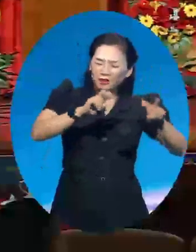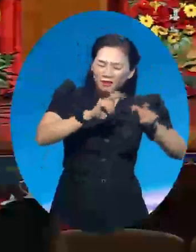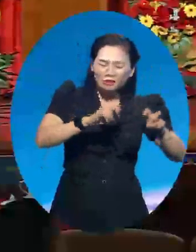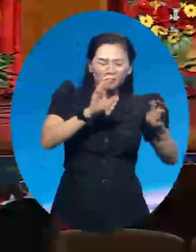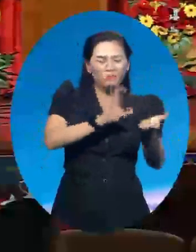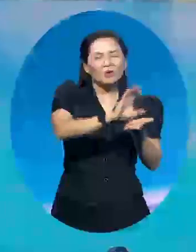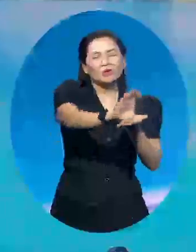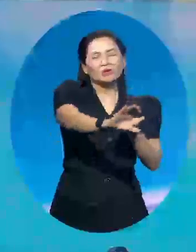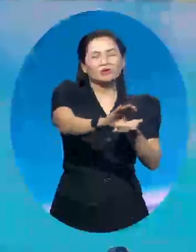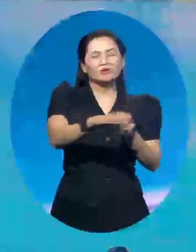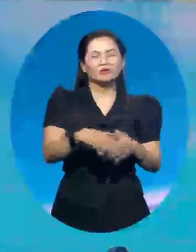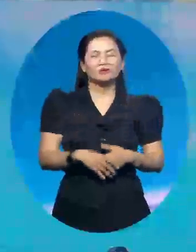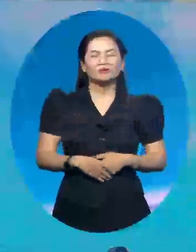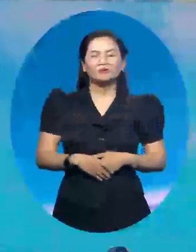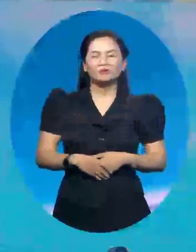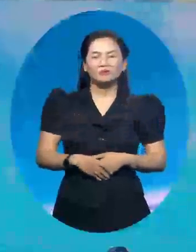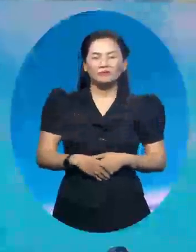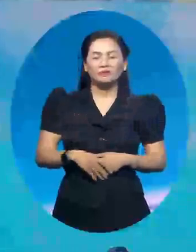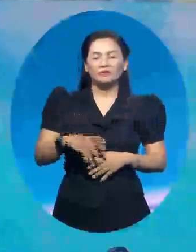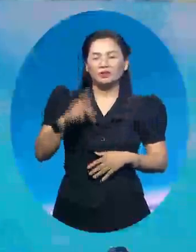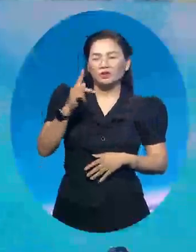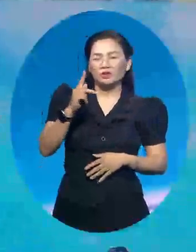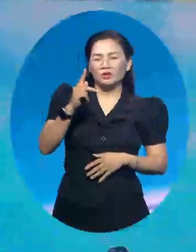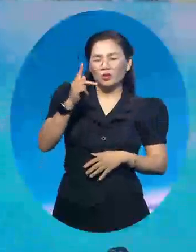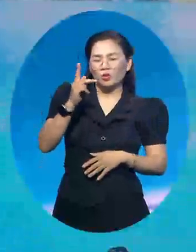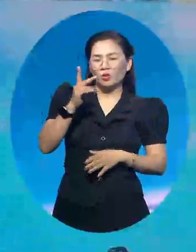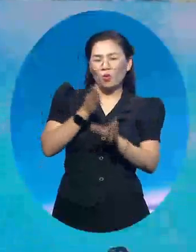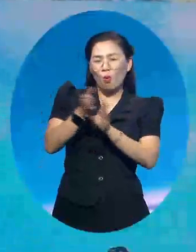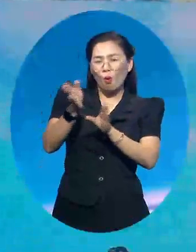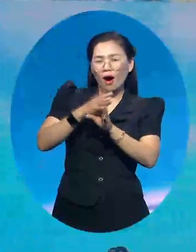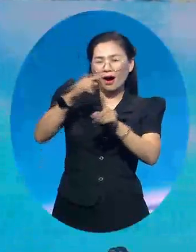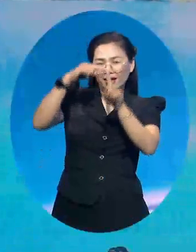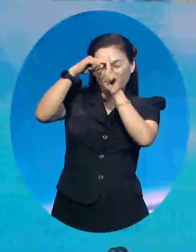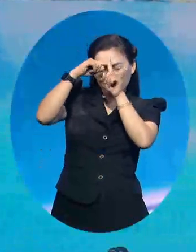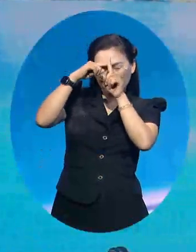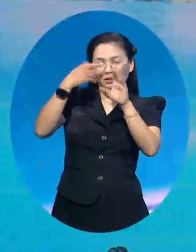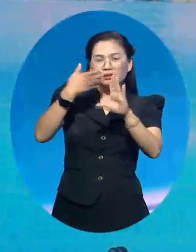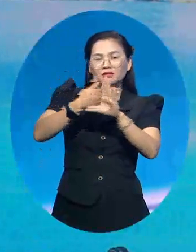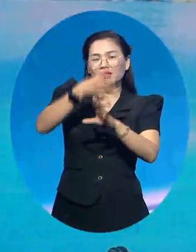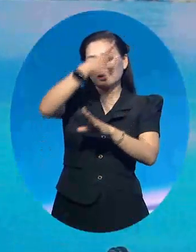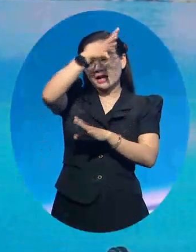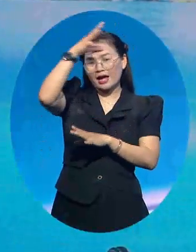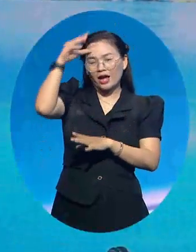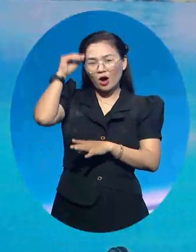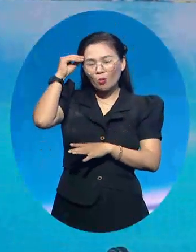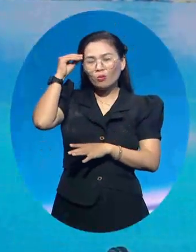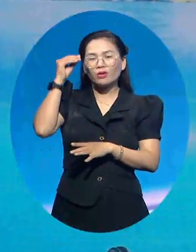trường. Khoa Y Đại học Quốc gia Thành phố Hồ Chí Minh đã tổ chức lễ khai giảng năm học mới